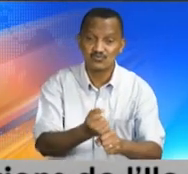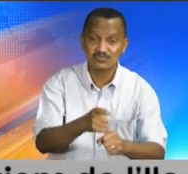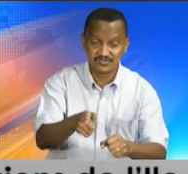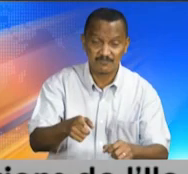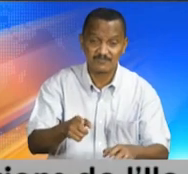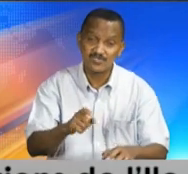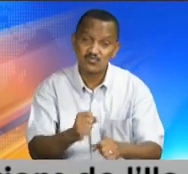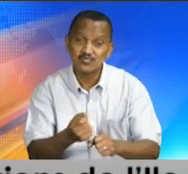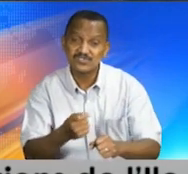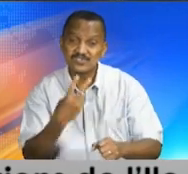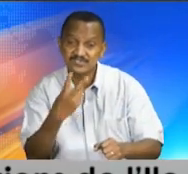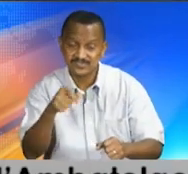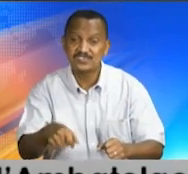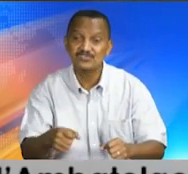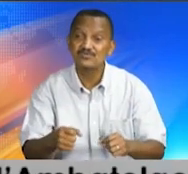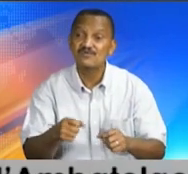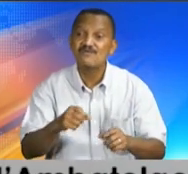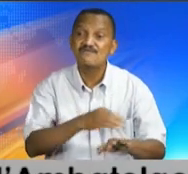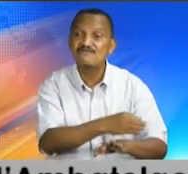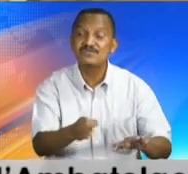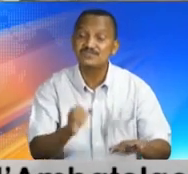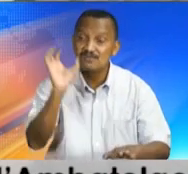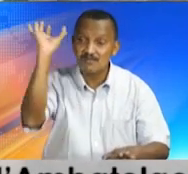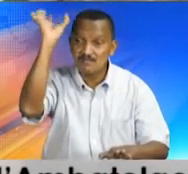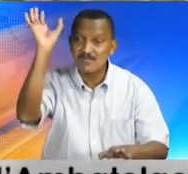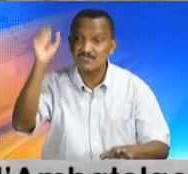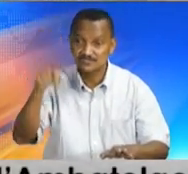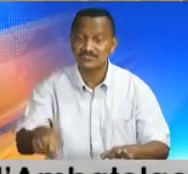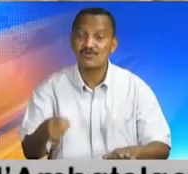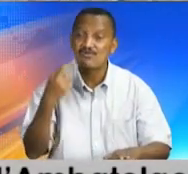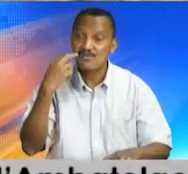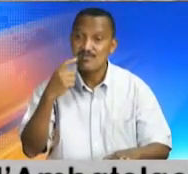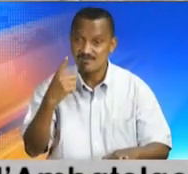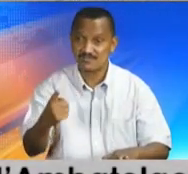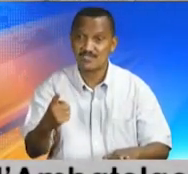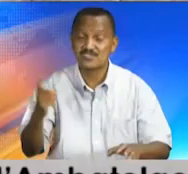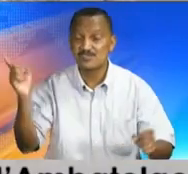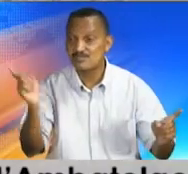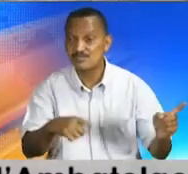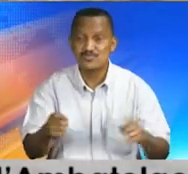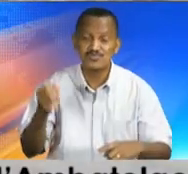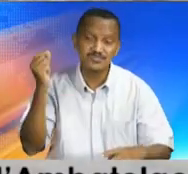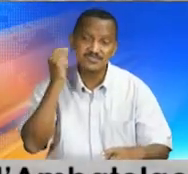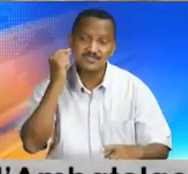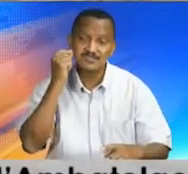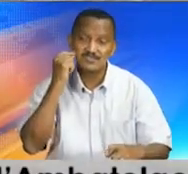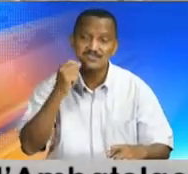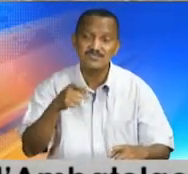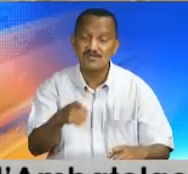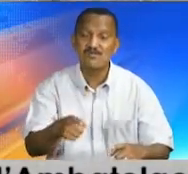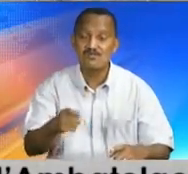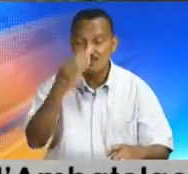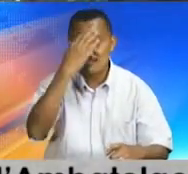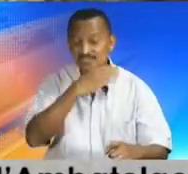ary isany ahitana izany ny eto amin'ny faritra Analamanga. Izy no randrea mananjara haja mpiompy tantely eo amin'ny commune Ambatilaona distrika ny